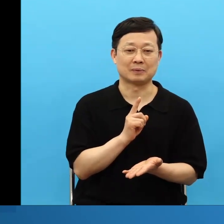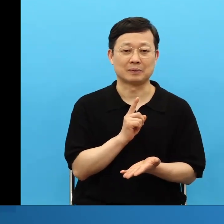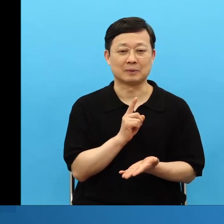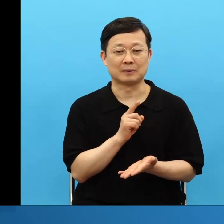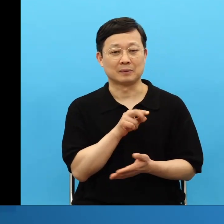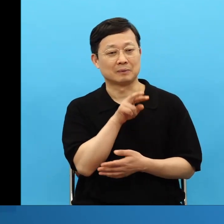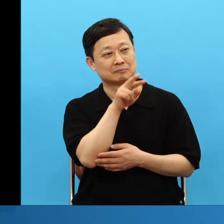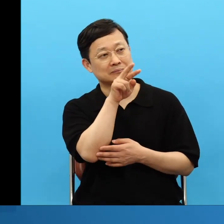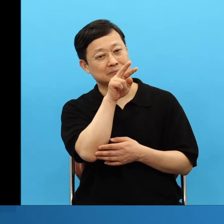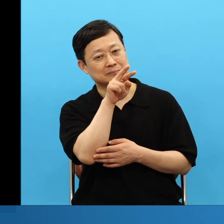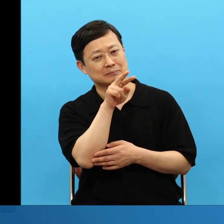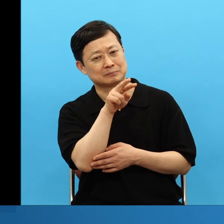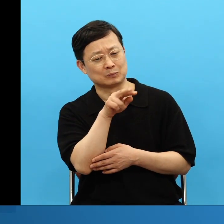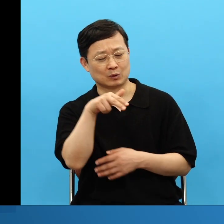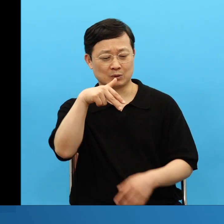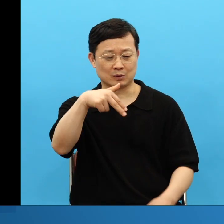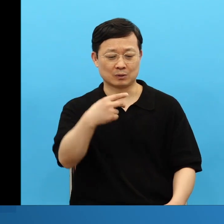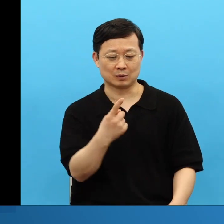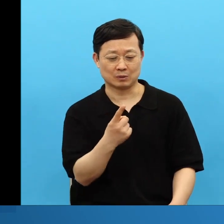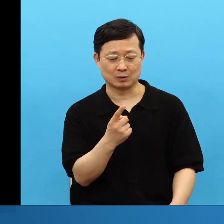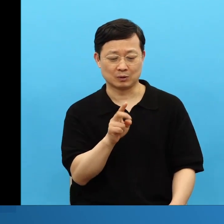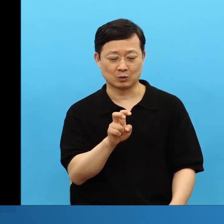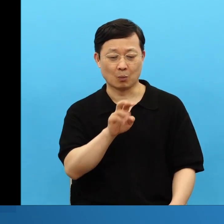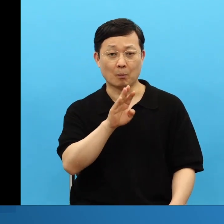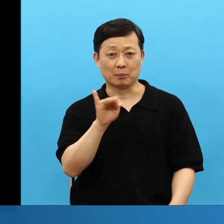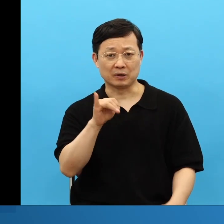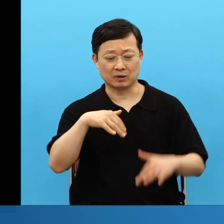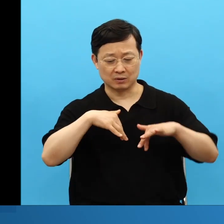켄싱턴 좀비거리? 이게 뭐야?